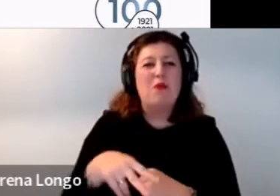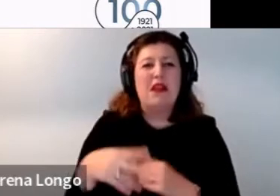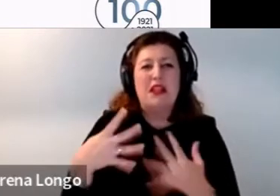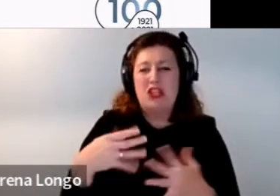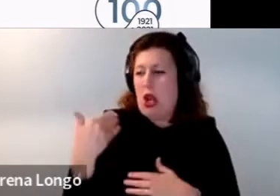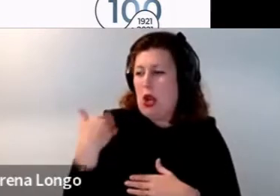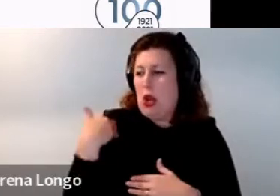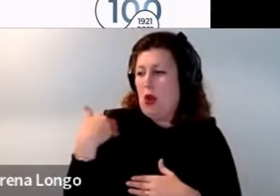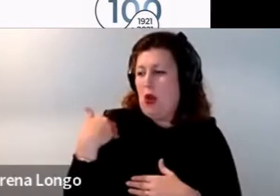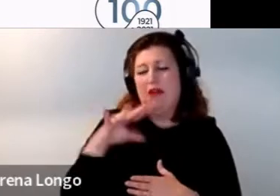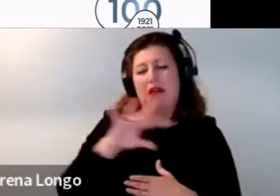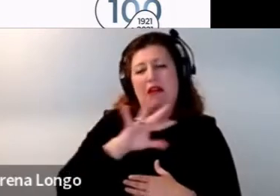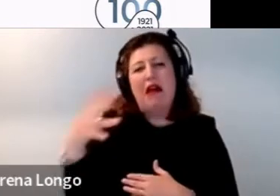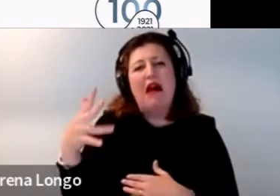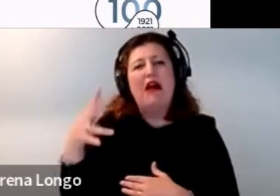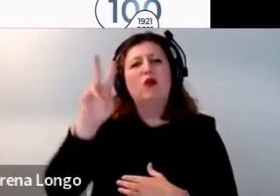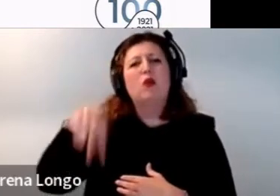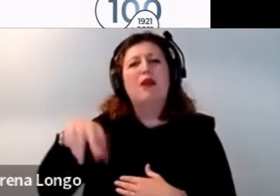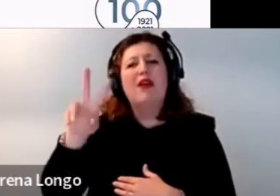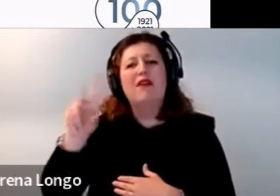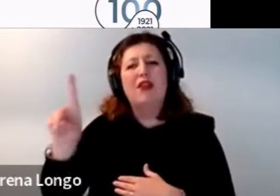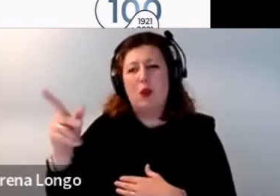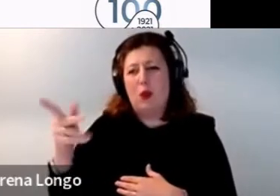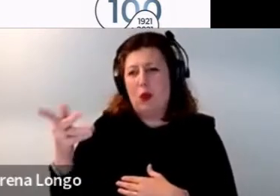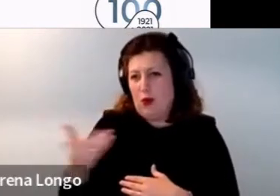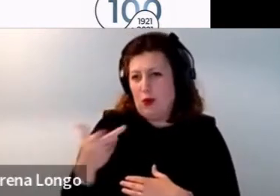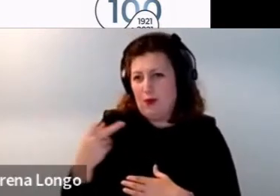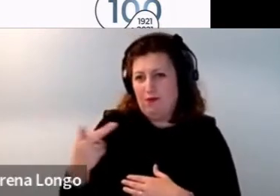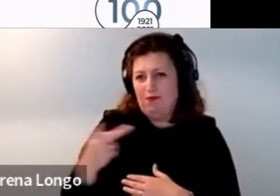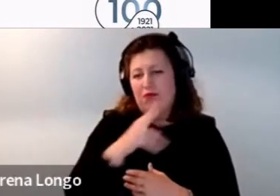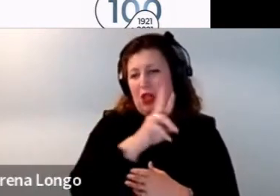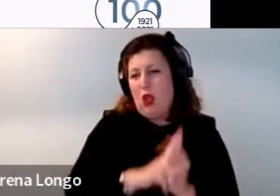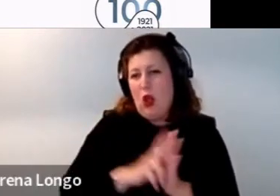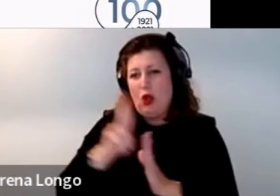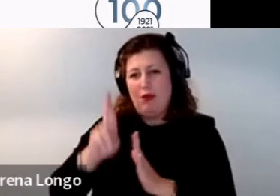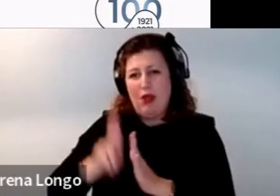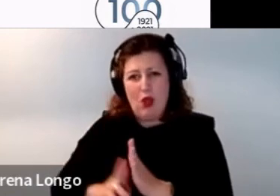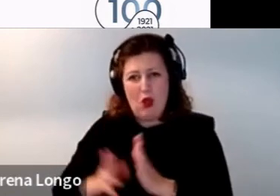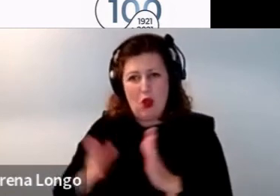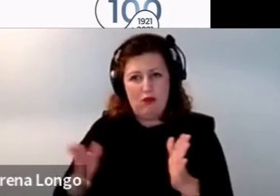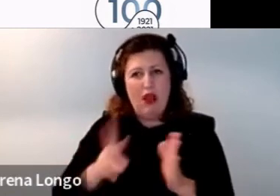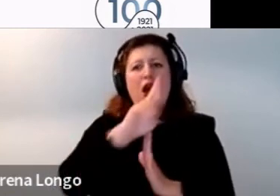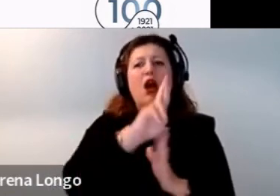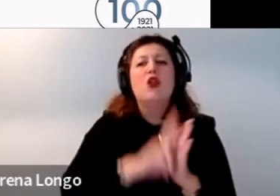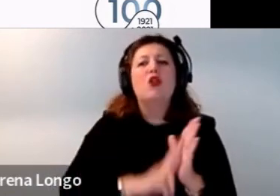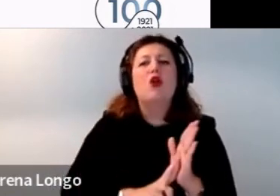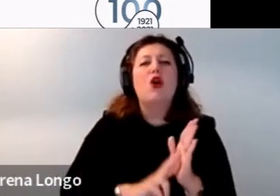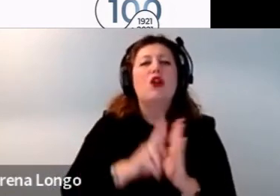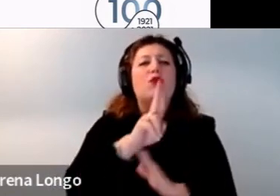del 2021, che riguardano la prima norma UNI